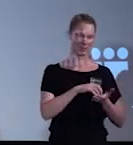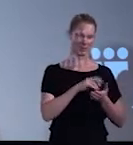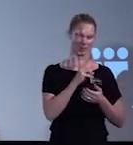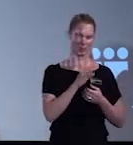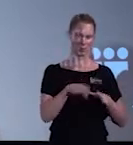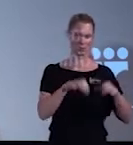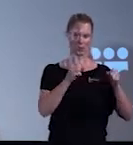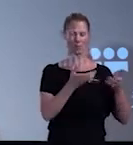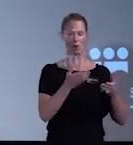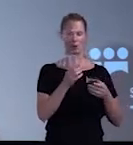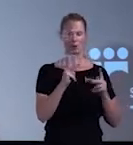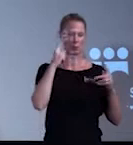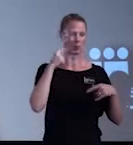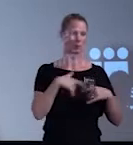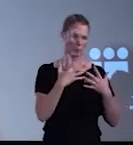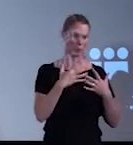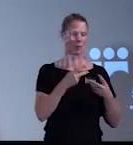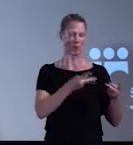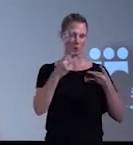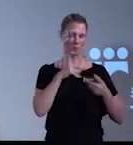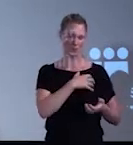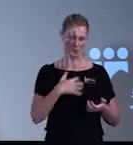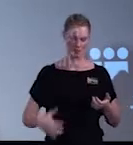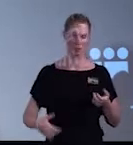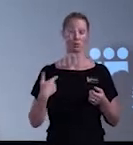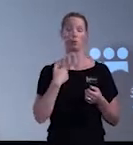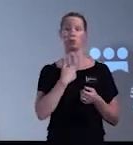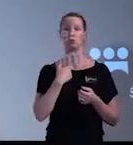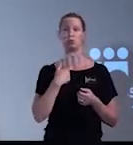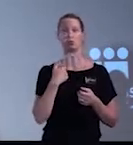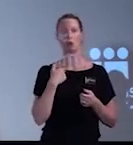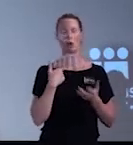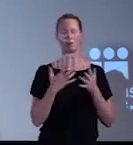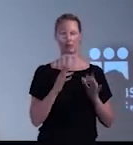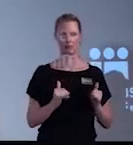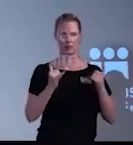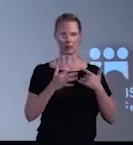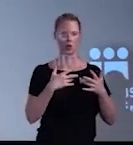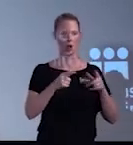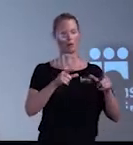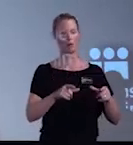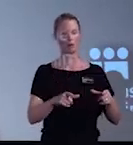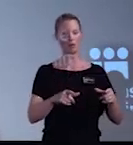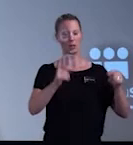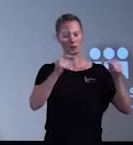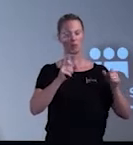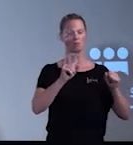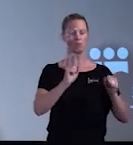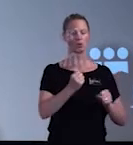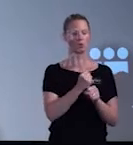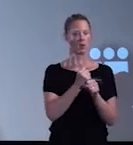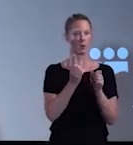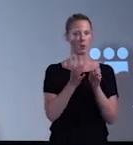så jag bygger upp ett kultur- och demokratidepartement. Det jag gjorde relativt snabbt det var att jag identifierade att vi behöver jobba